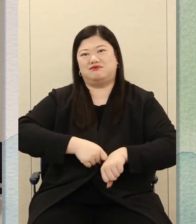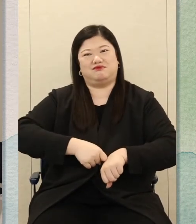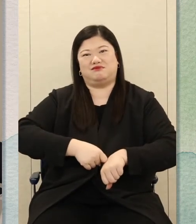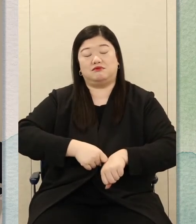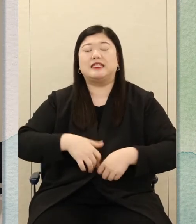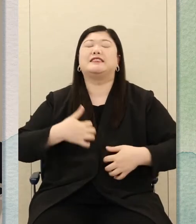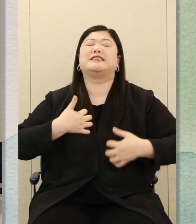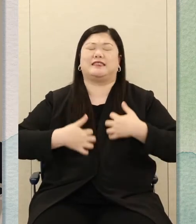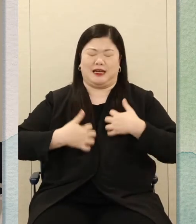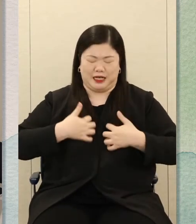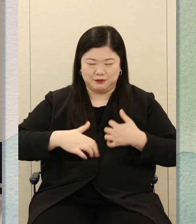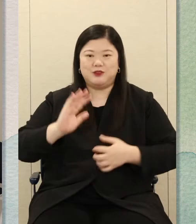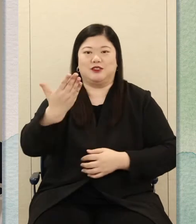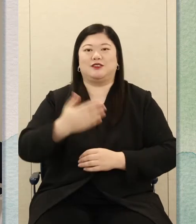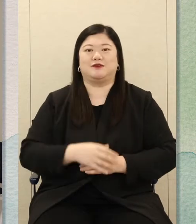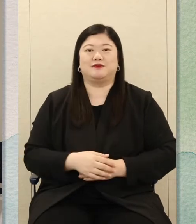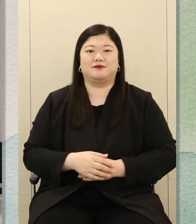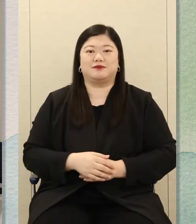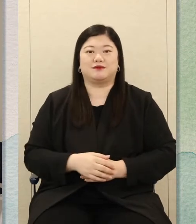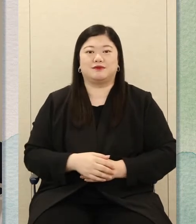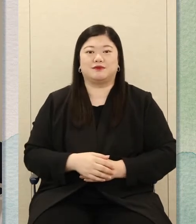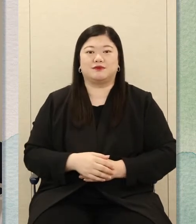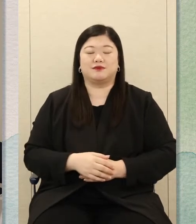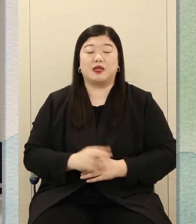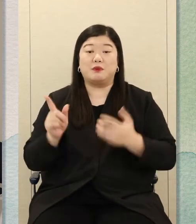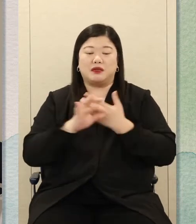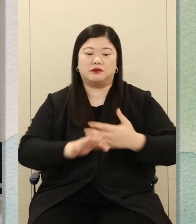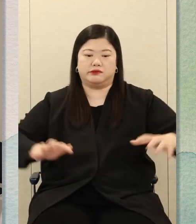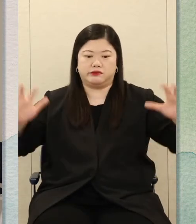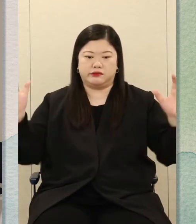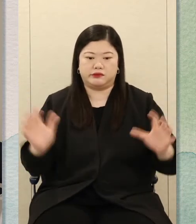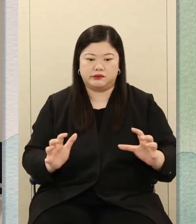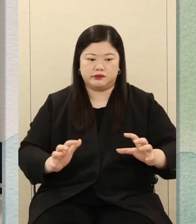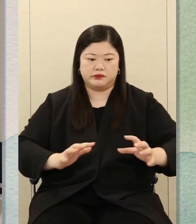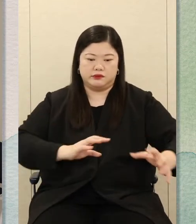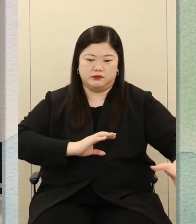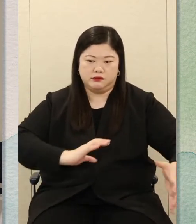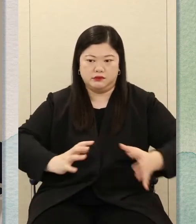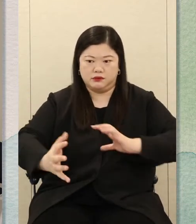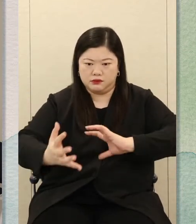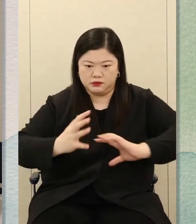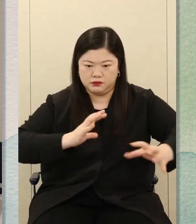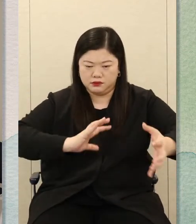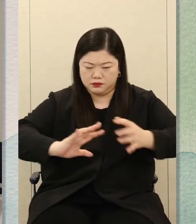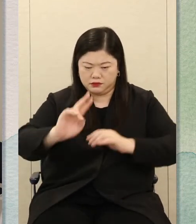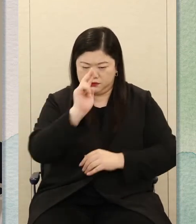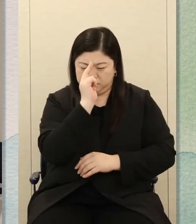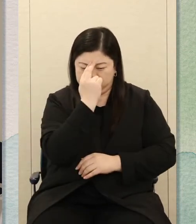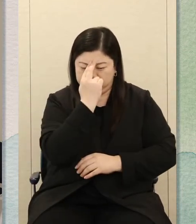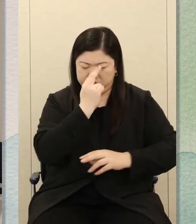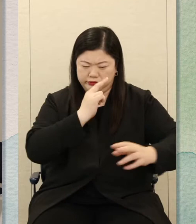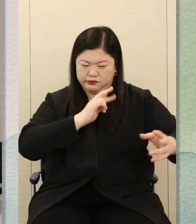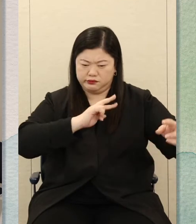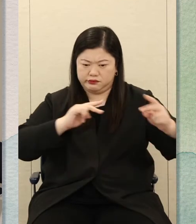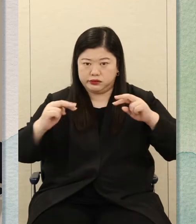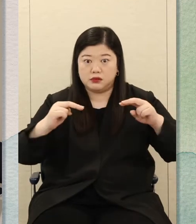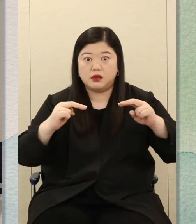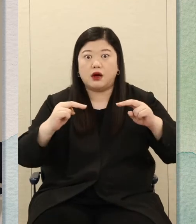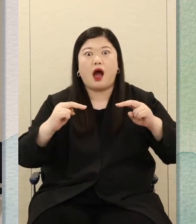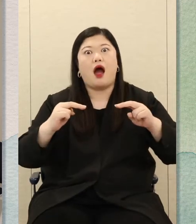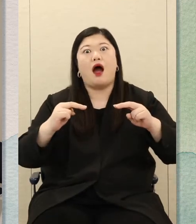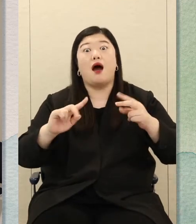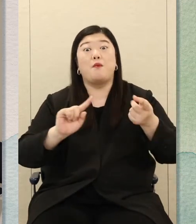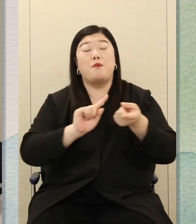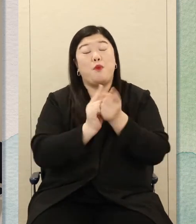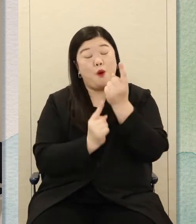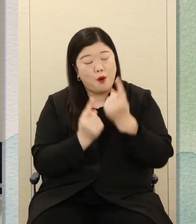심각하게 저기 뭔가 심각해지려고 해서 하는 거 아니거든요. 그래서 그때 어떻게 하면 즐겁게 모임을 할 수 있을지 예,